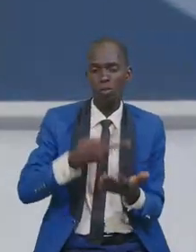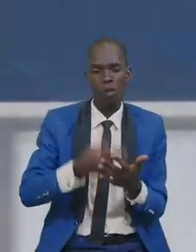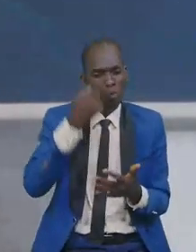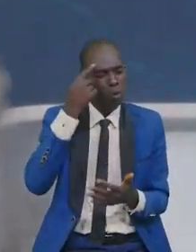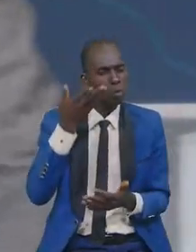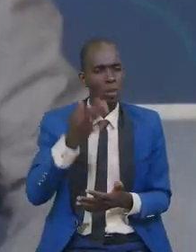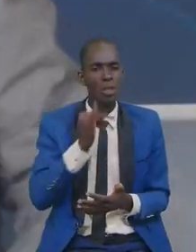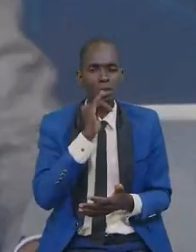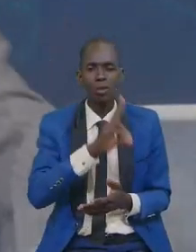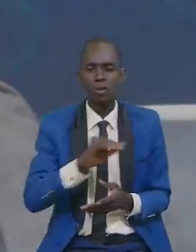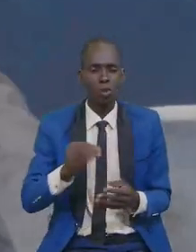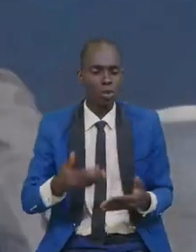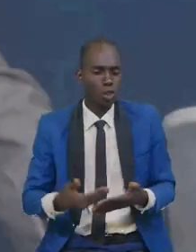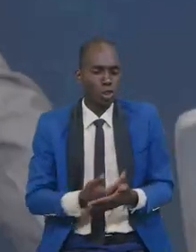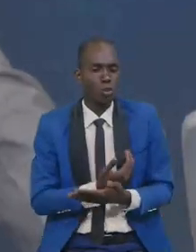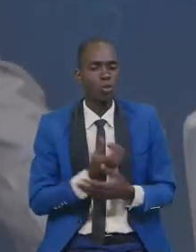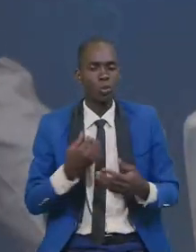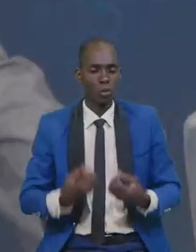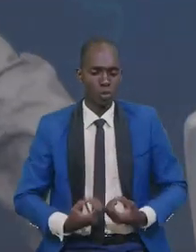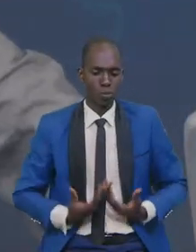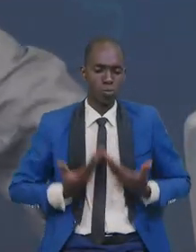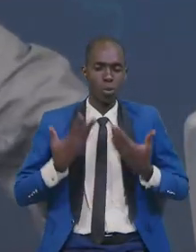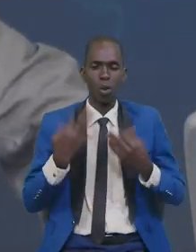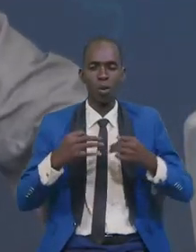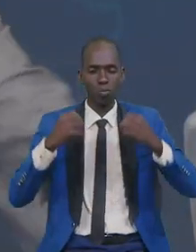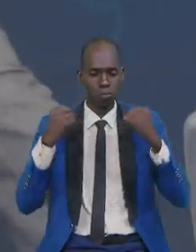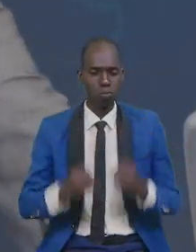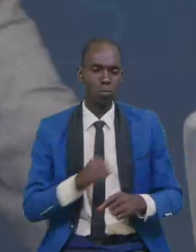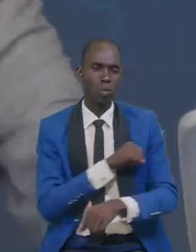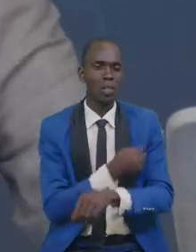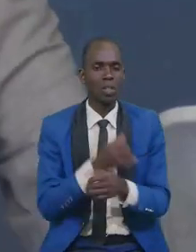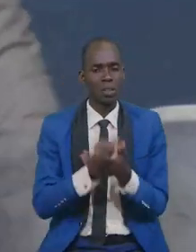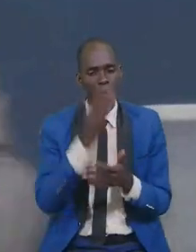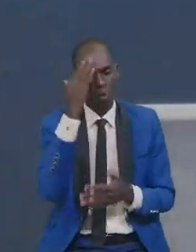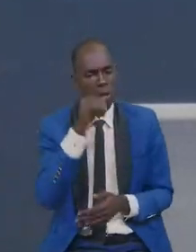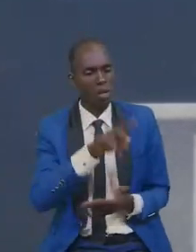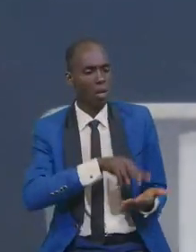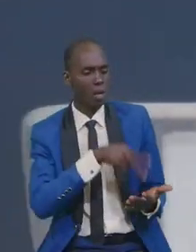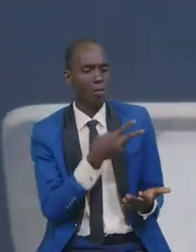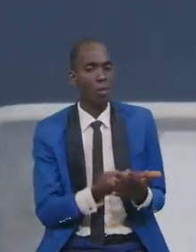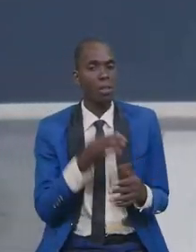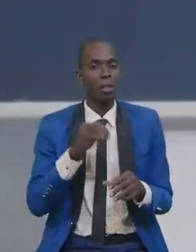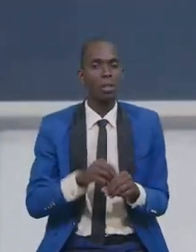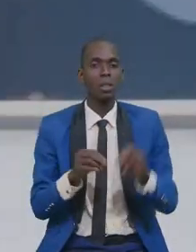Parce qu'il n'y a pas de provision de nouvelles forces, de nouvelles puissances. Ils se fatiguent. C'est pourquoi ils tombent.